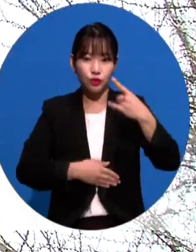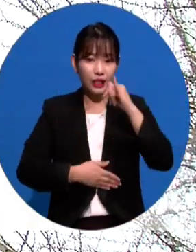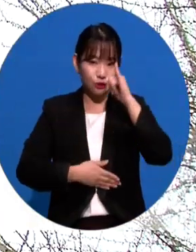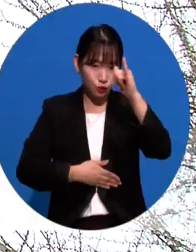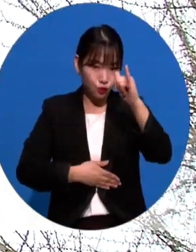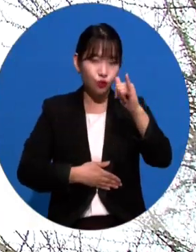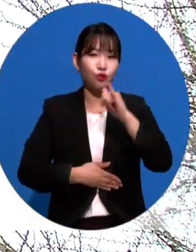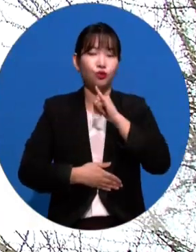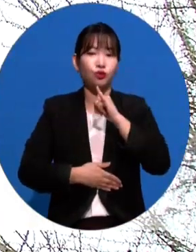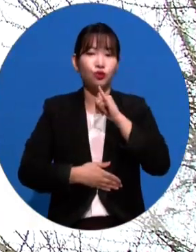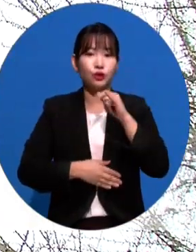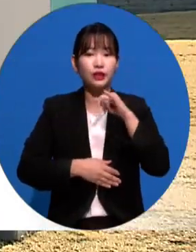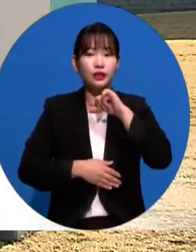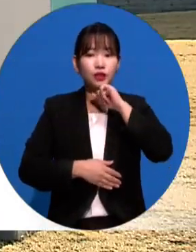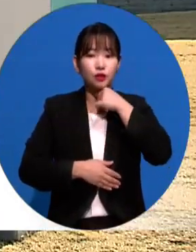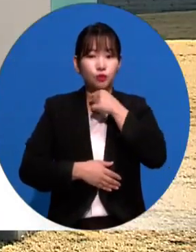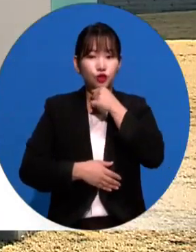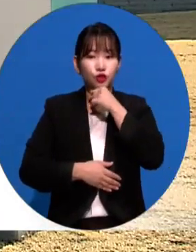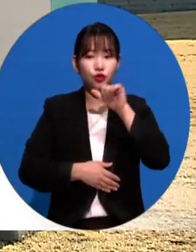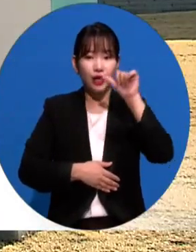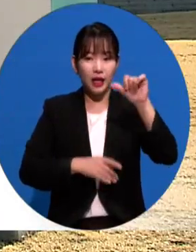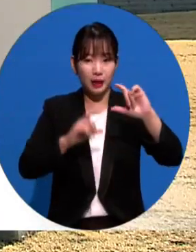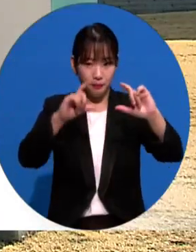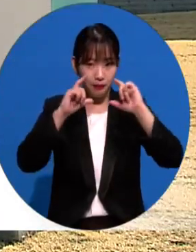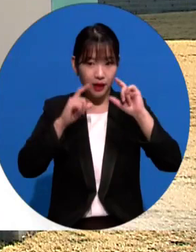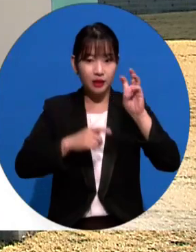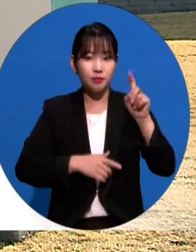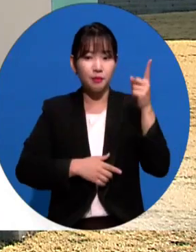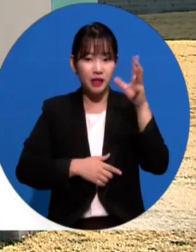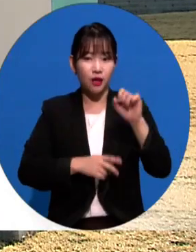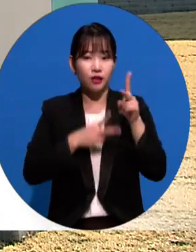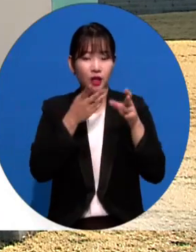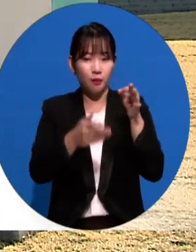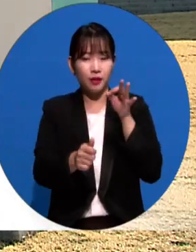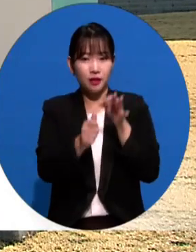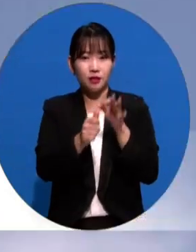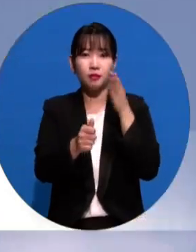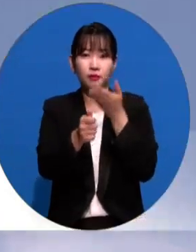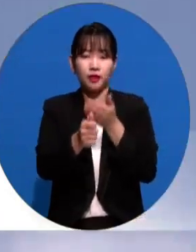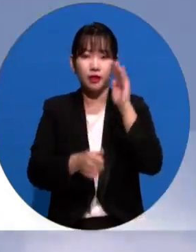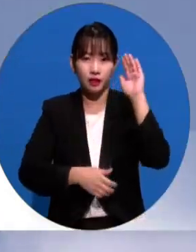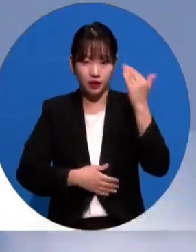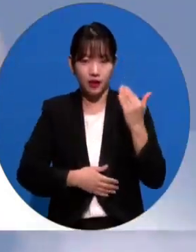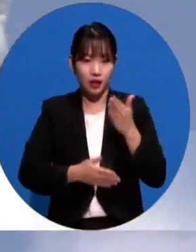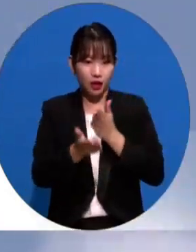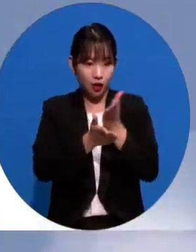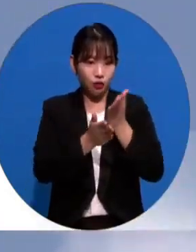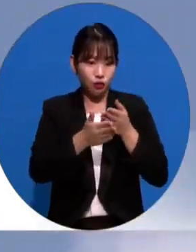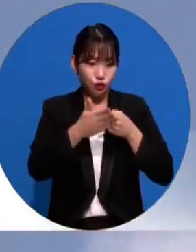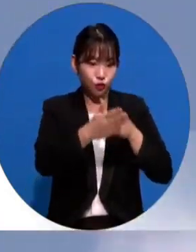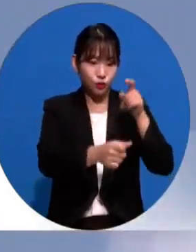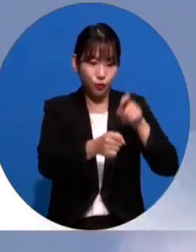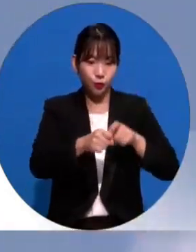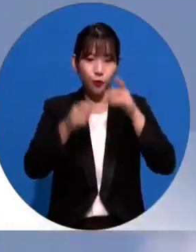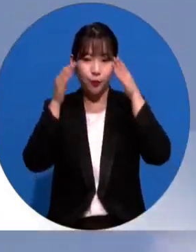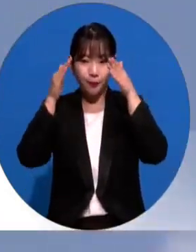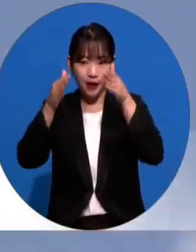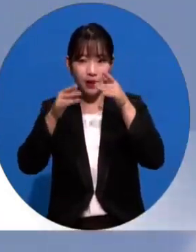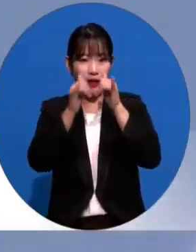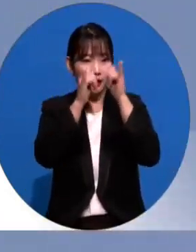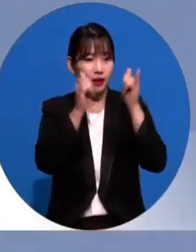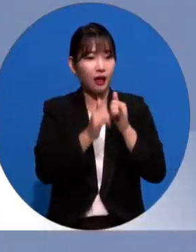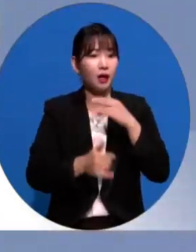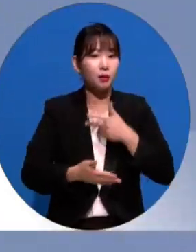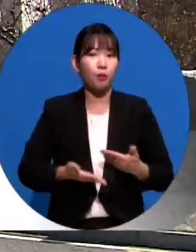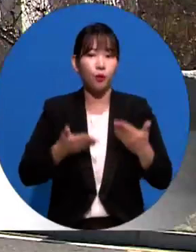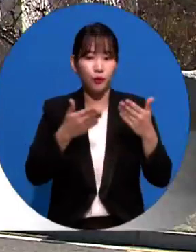받아 31억 원의 사업비를 지원받습니다. 목포대학교는 영역별 추진 목표와 방향,